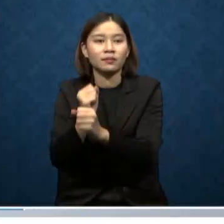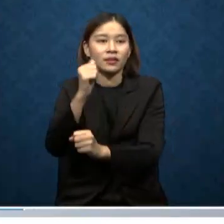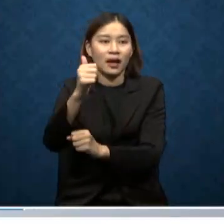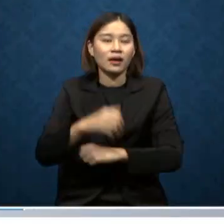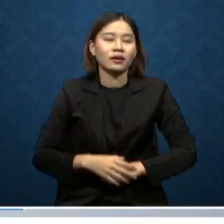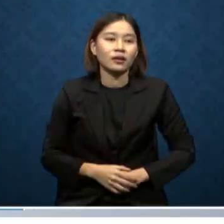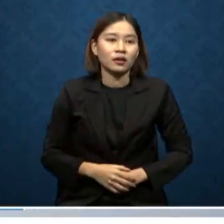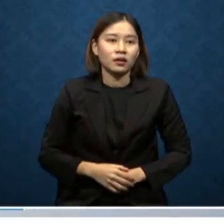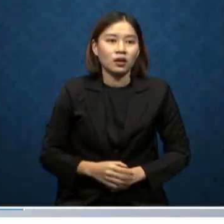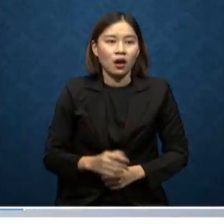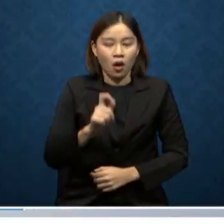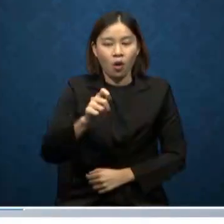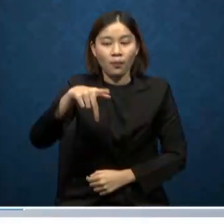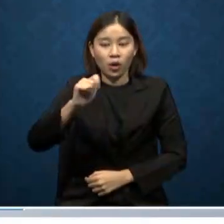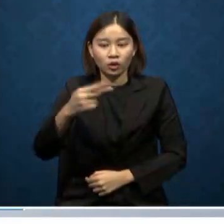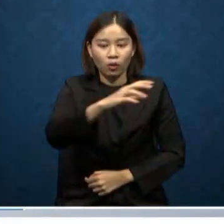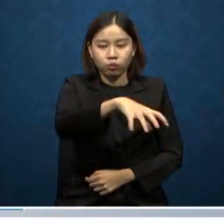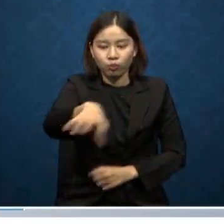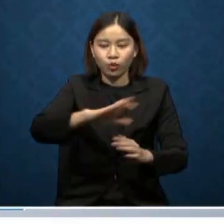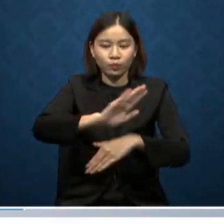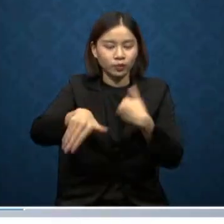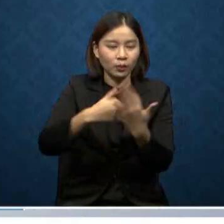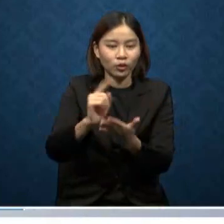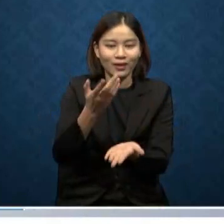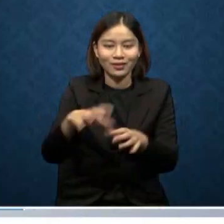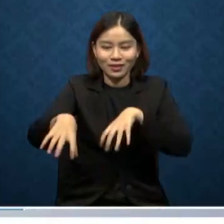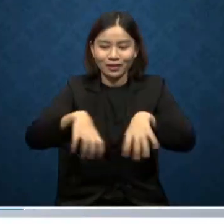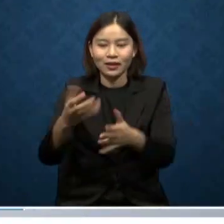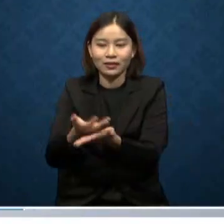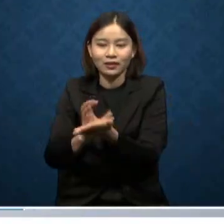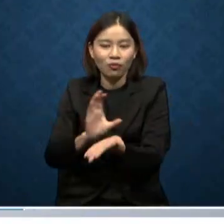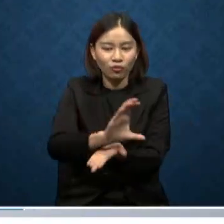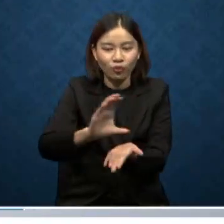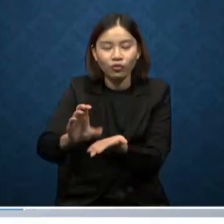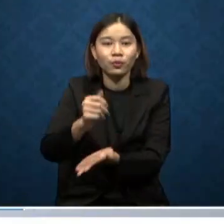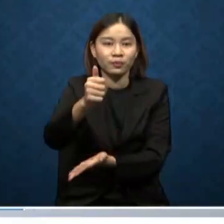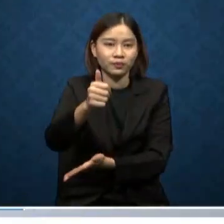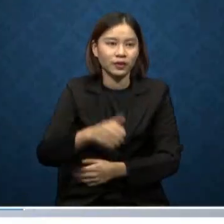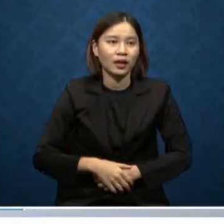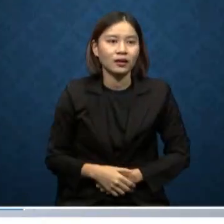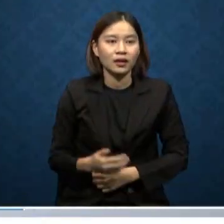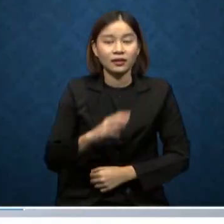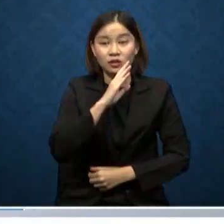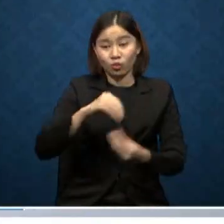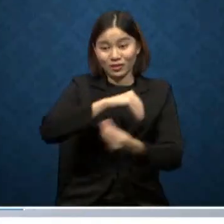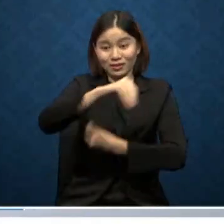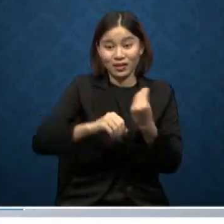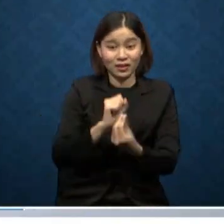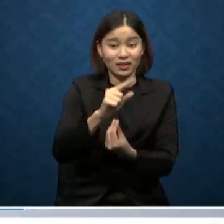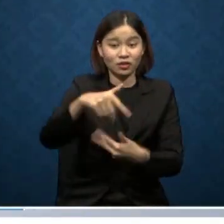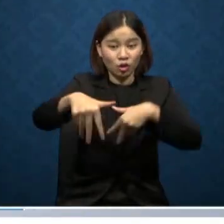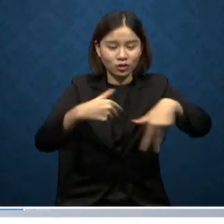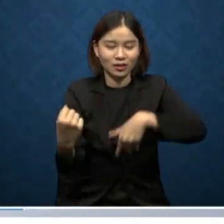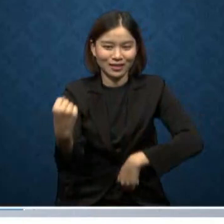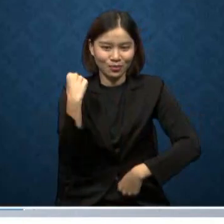และก็จะทำให้ทหุคน wie สามารได้รการจึ์รายด mehrเพbreat tamรวมทั้งเมเสจภugarธ้องถนมความเข้มแikeง